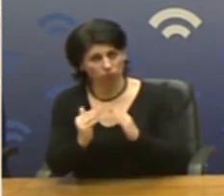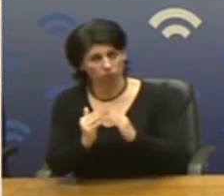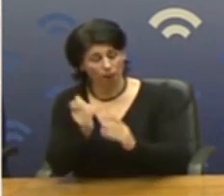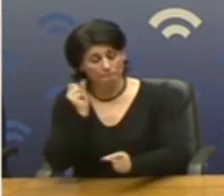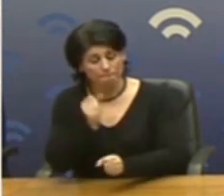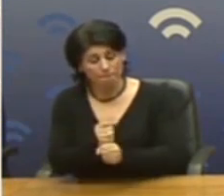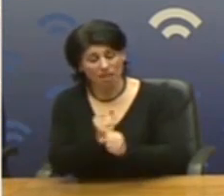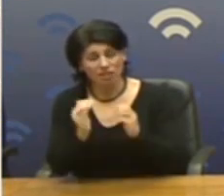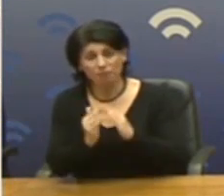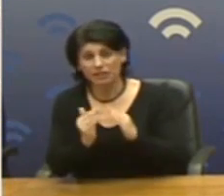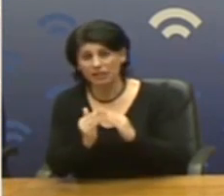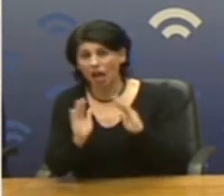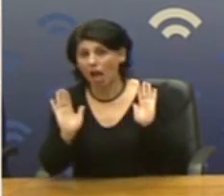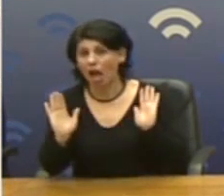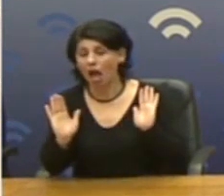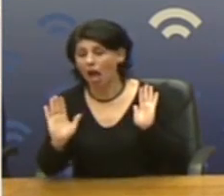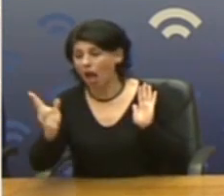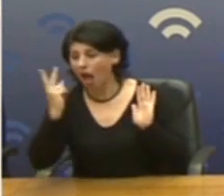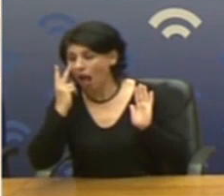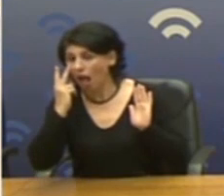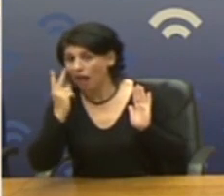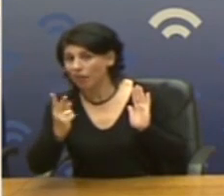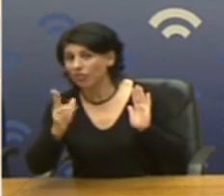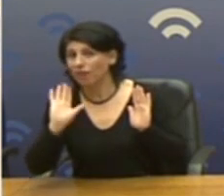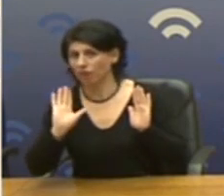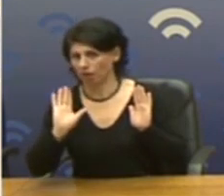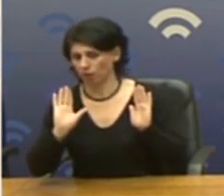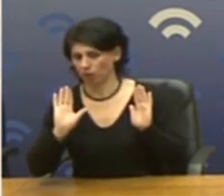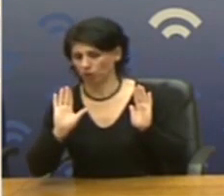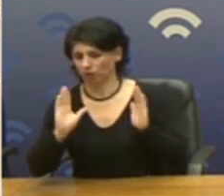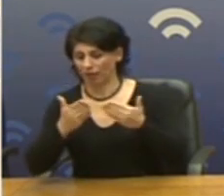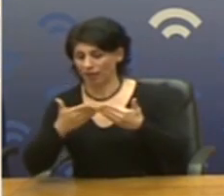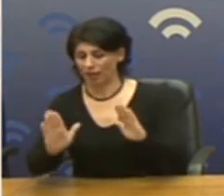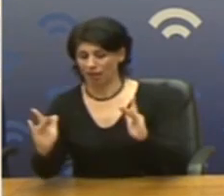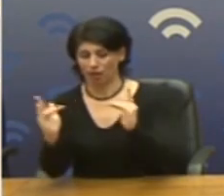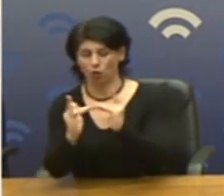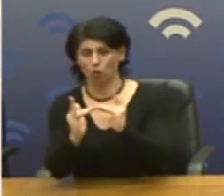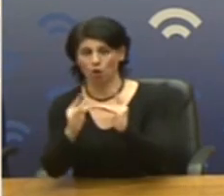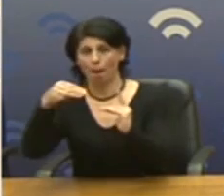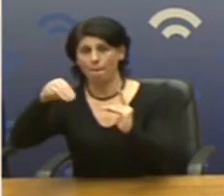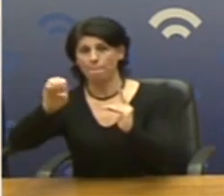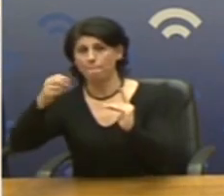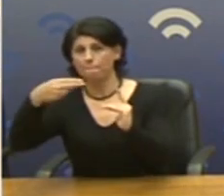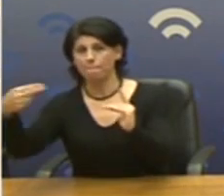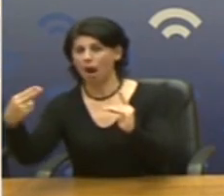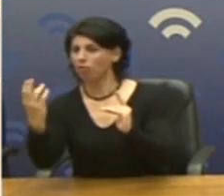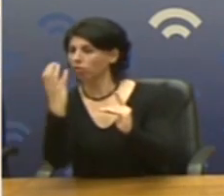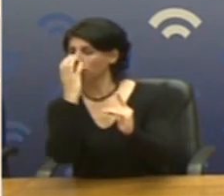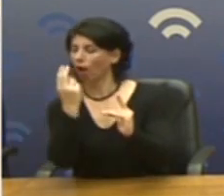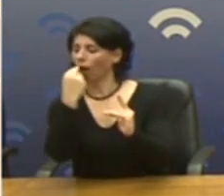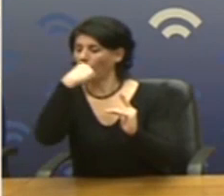μένουν σπίτι τους, αλλά δεν βλέπουν όμως να ανοίγουν μεθ επαρκώς, να γίνονται